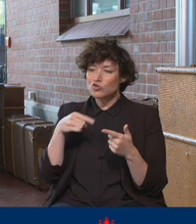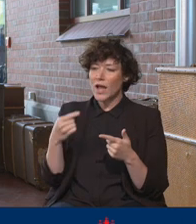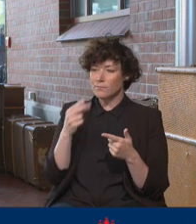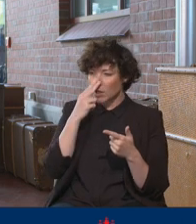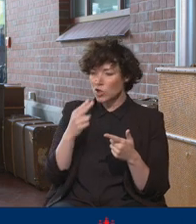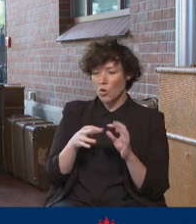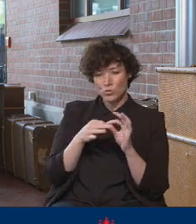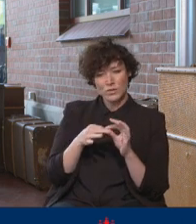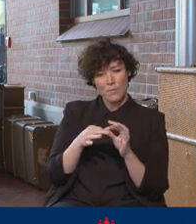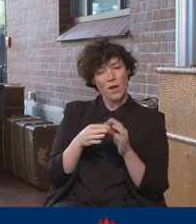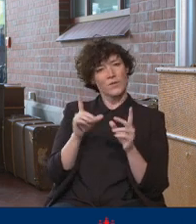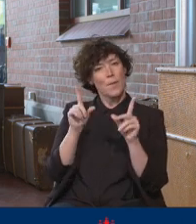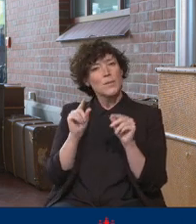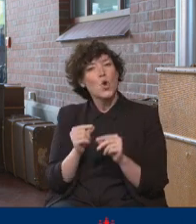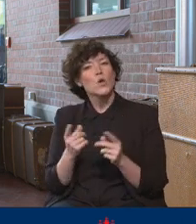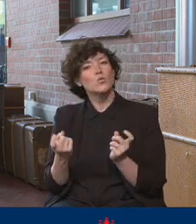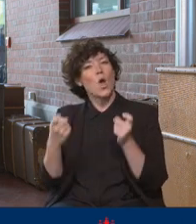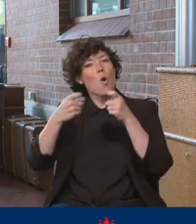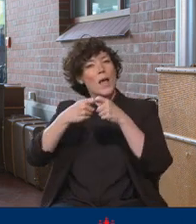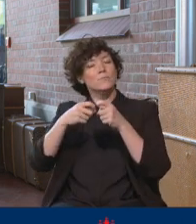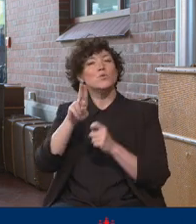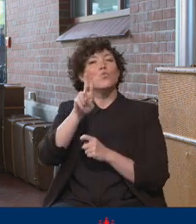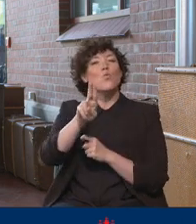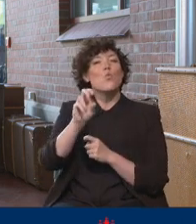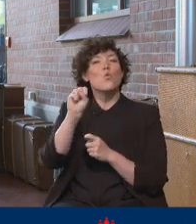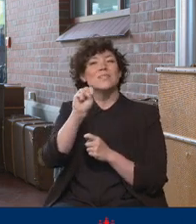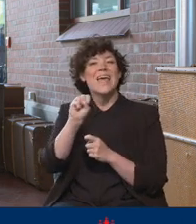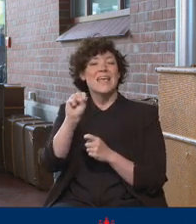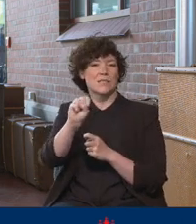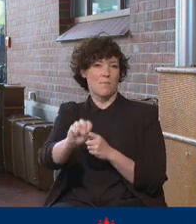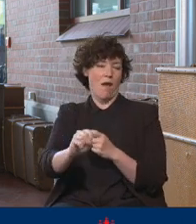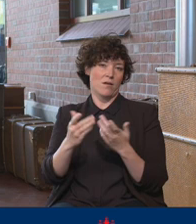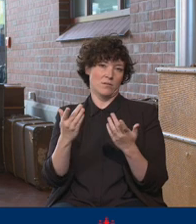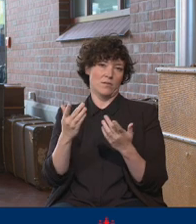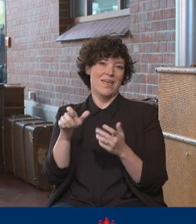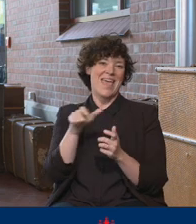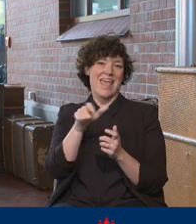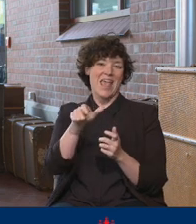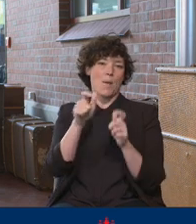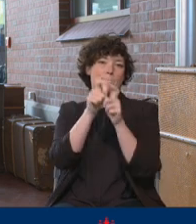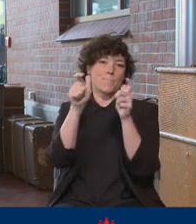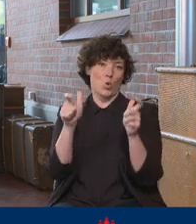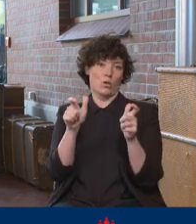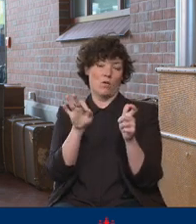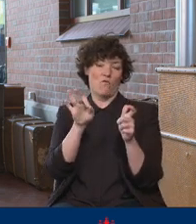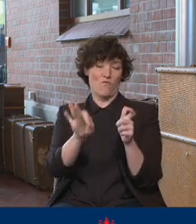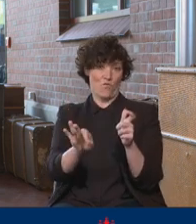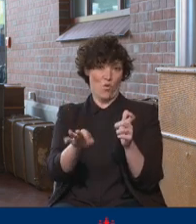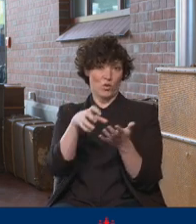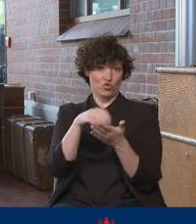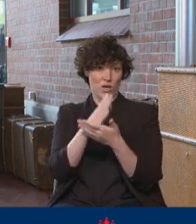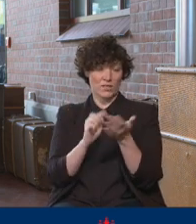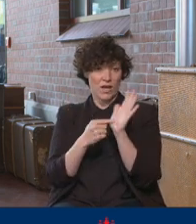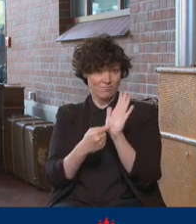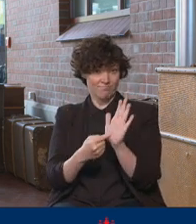die anbindung der u- und s-bahn ellbogen für diesen stadtteil darstellen weil sie wissen alle